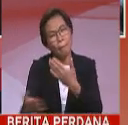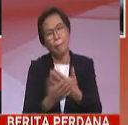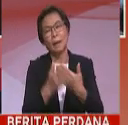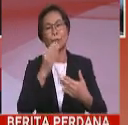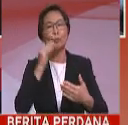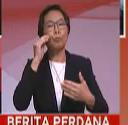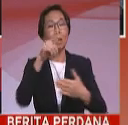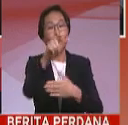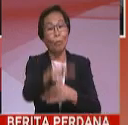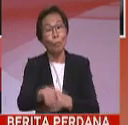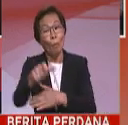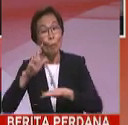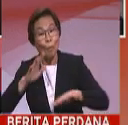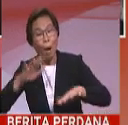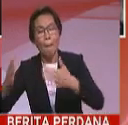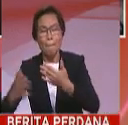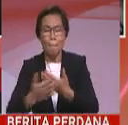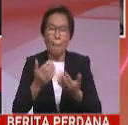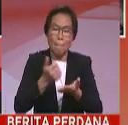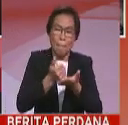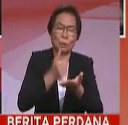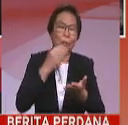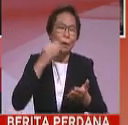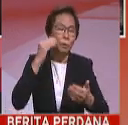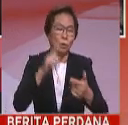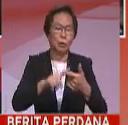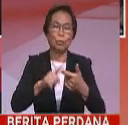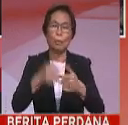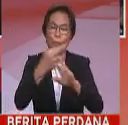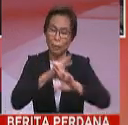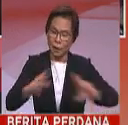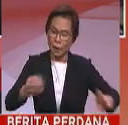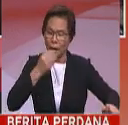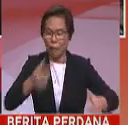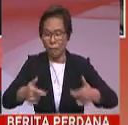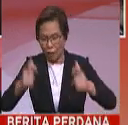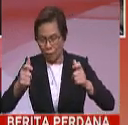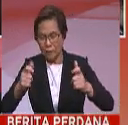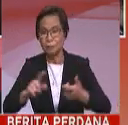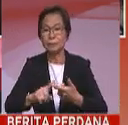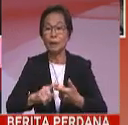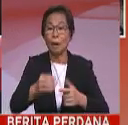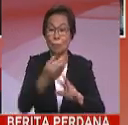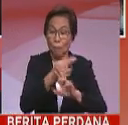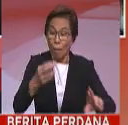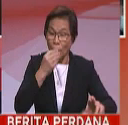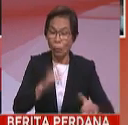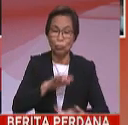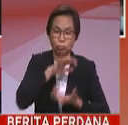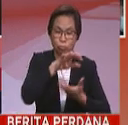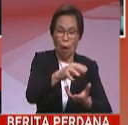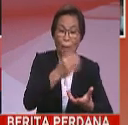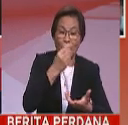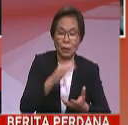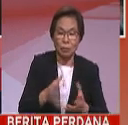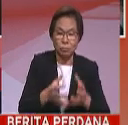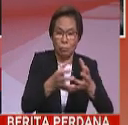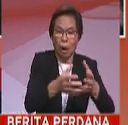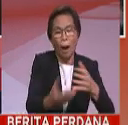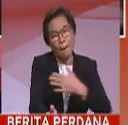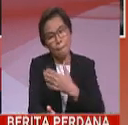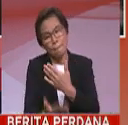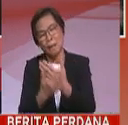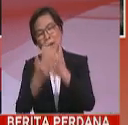rumah. Dan mereka ini kita menyediakan makanan serta-merta untuk dibekalkan makanan untuk kembali ke